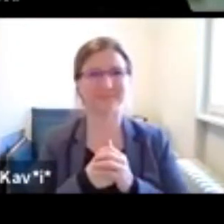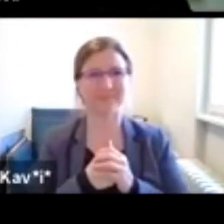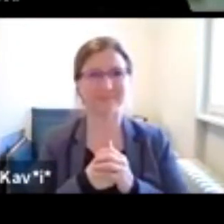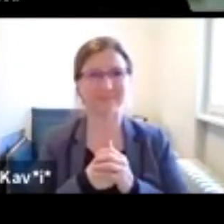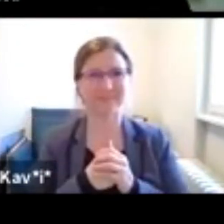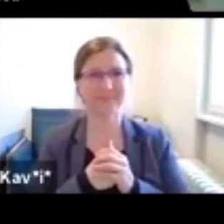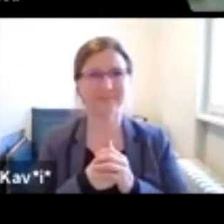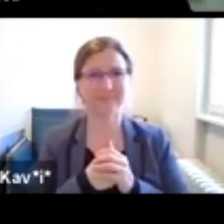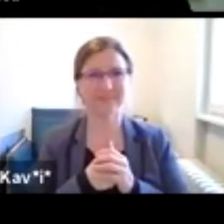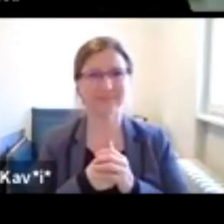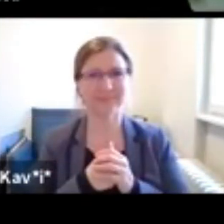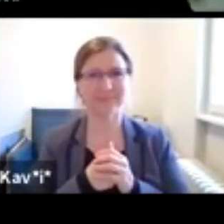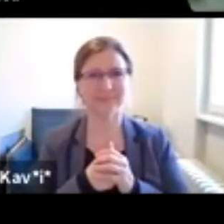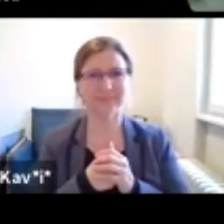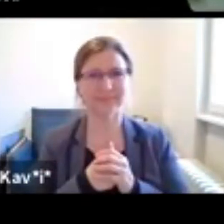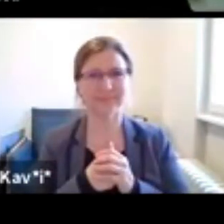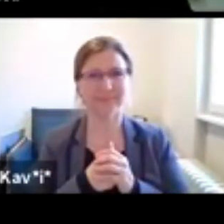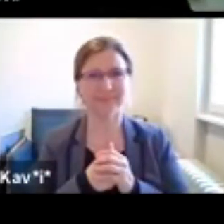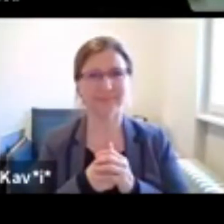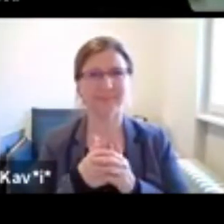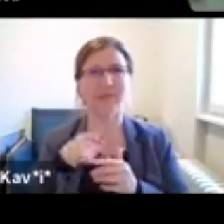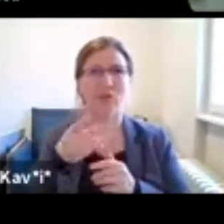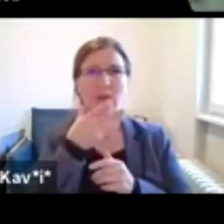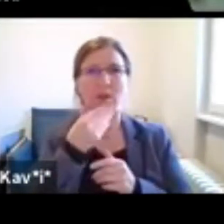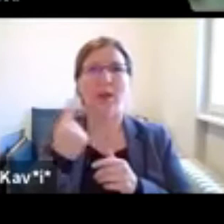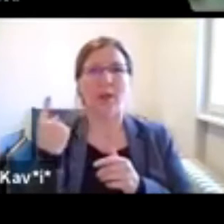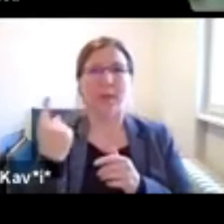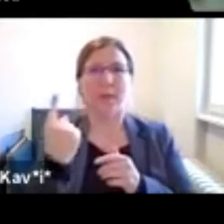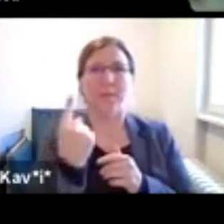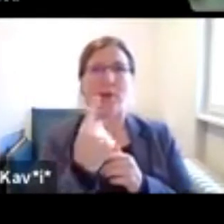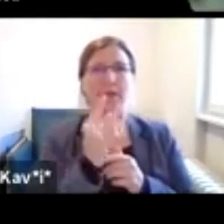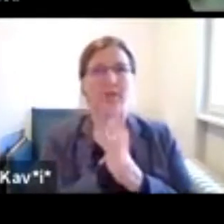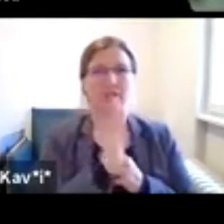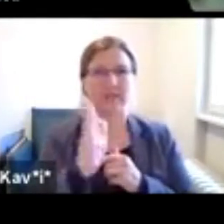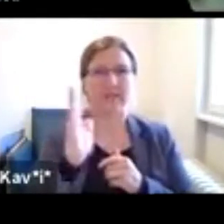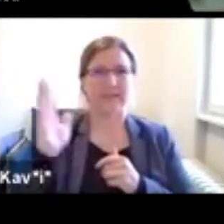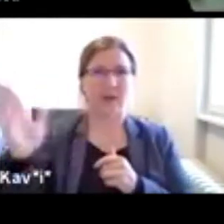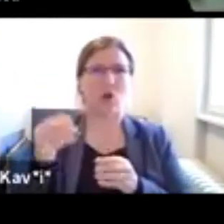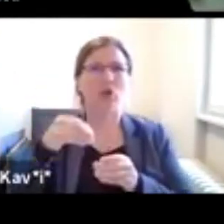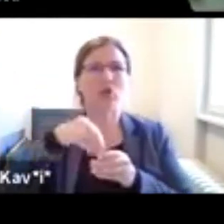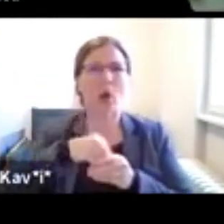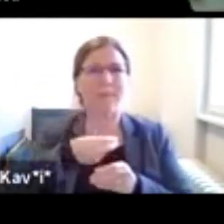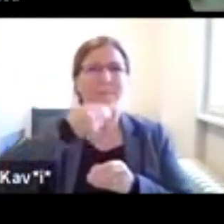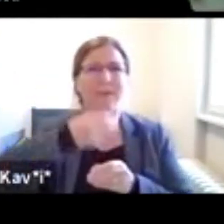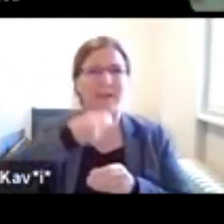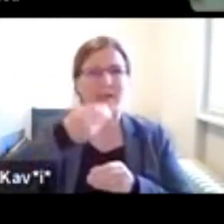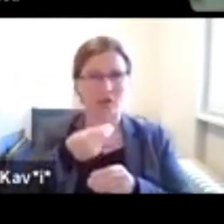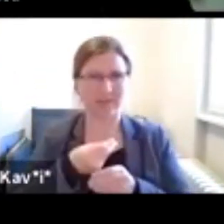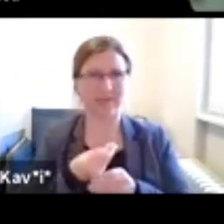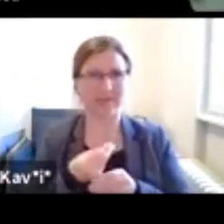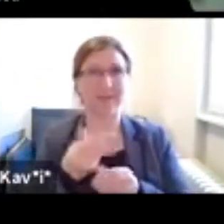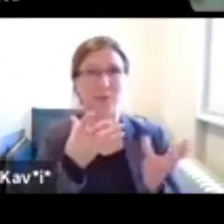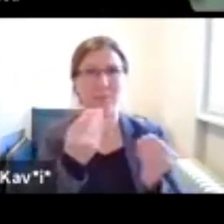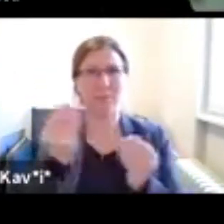To bi bio pojedinačni doprinos svakoga od nas. Kako smo to zamislili? Puno nas